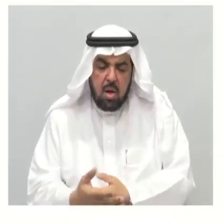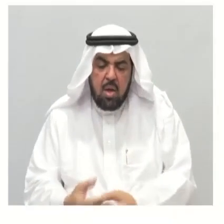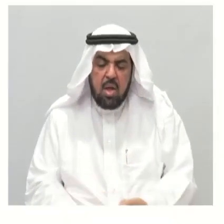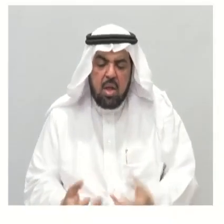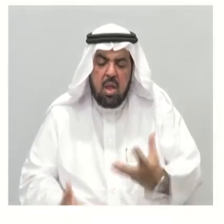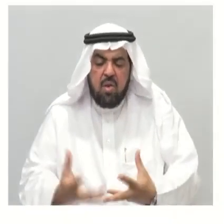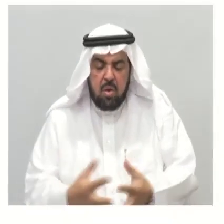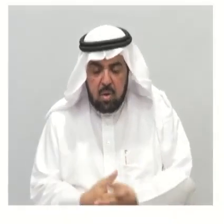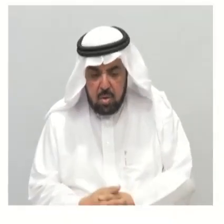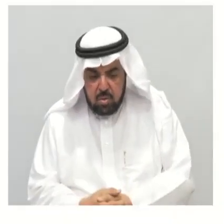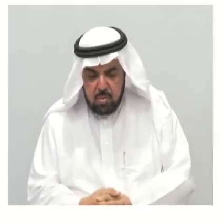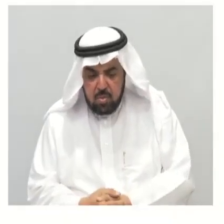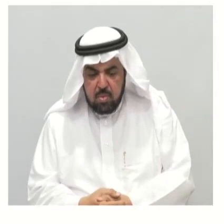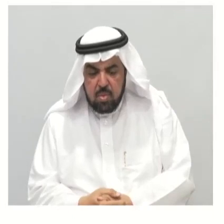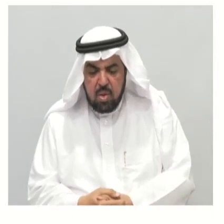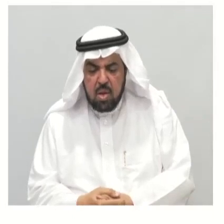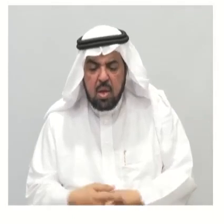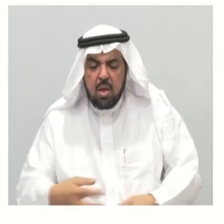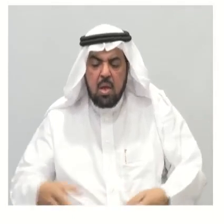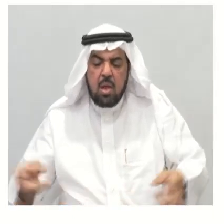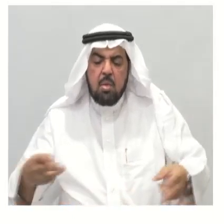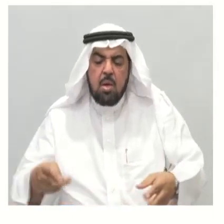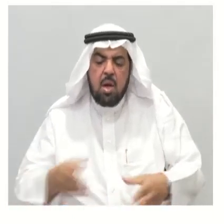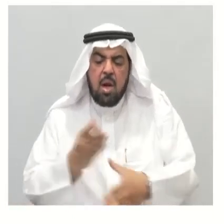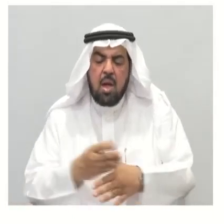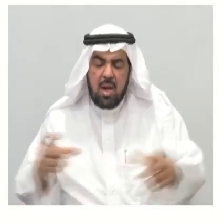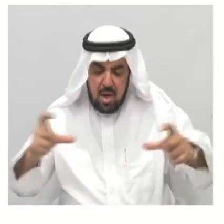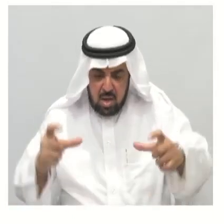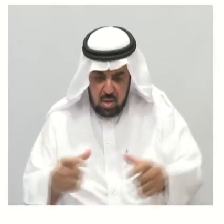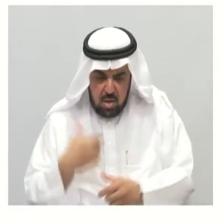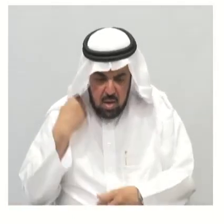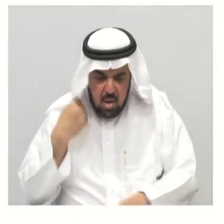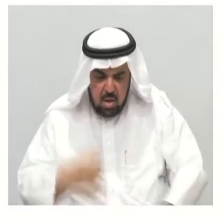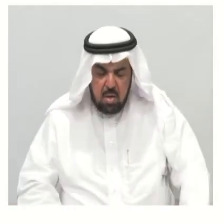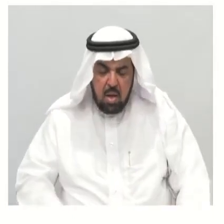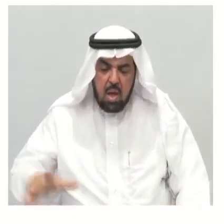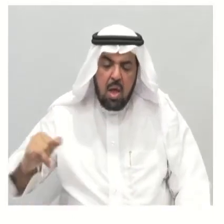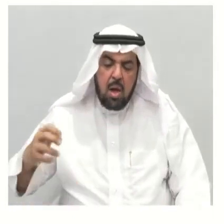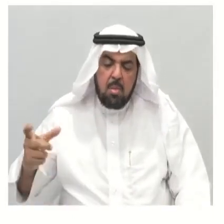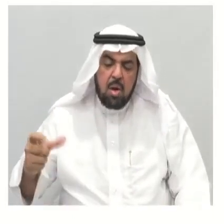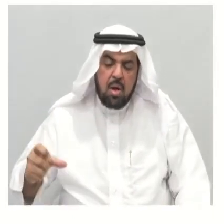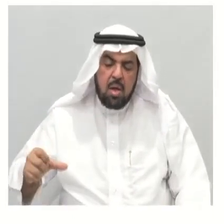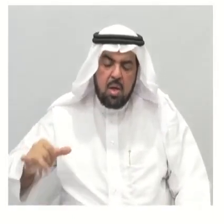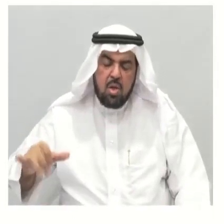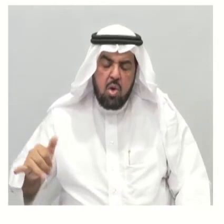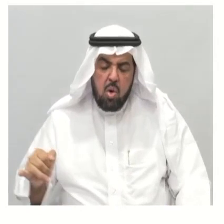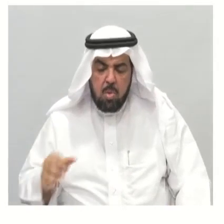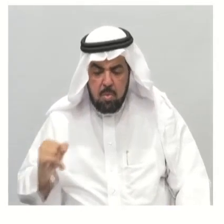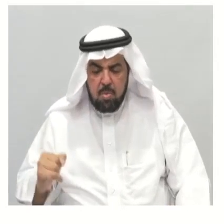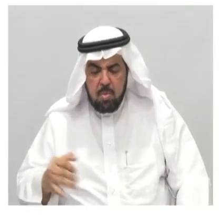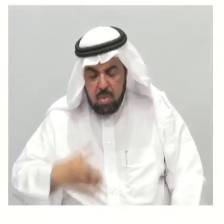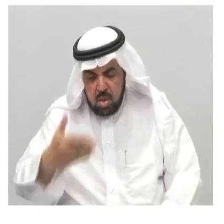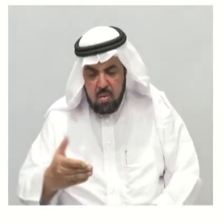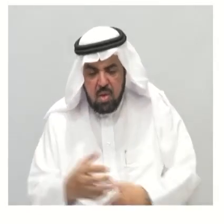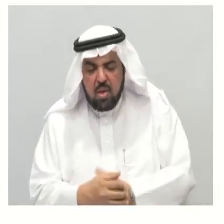التفاعل. ما هي معادلة التفاعل؟ إنها المغنيسيوم، ورمز المغنيسيوم Mg بإذن الله ستتعرف عليه في